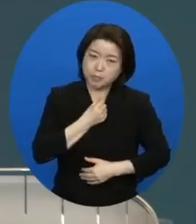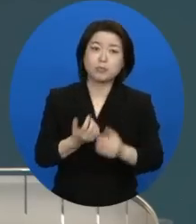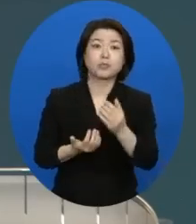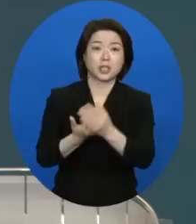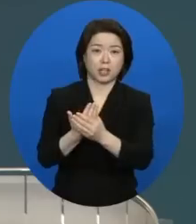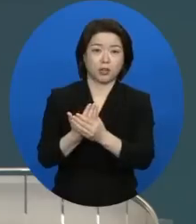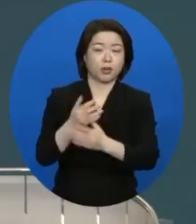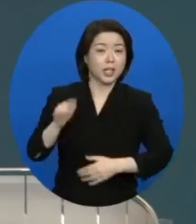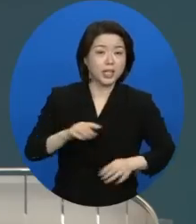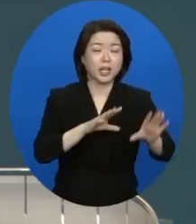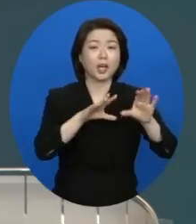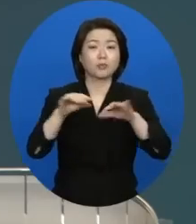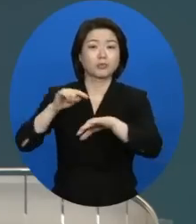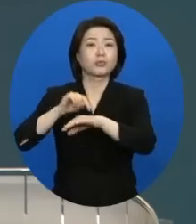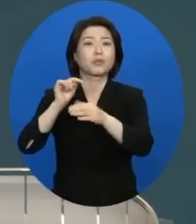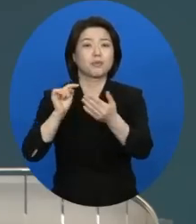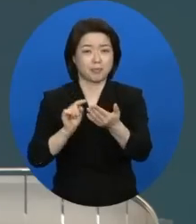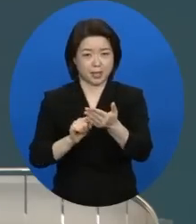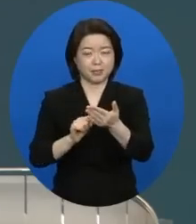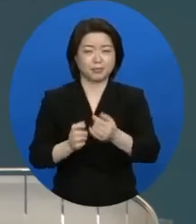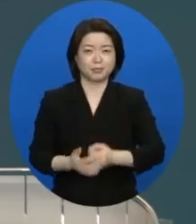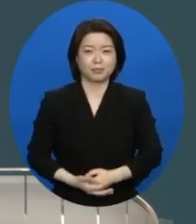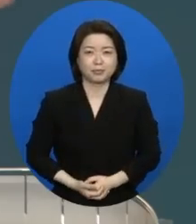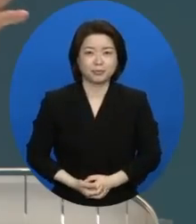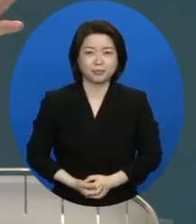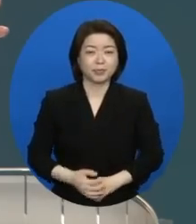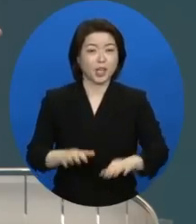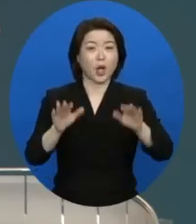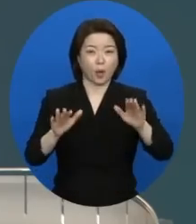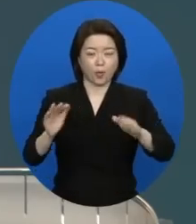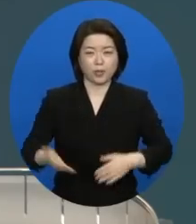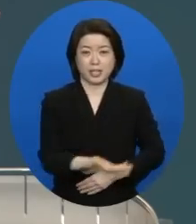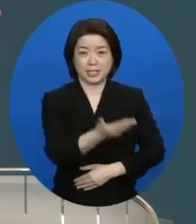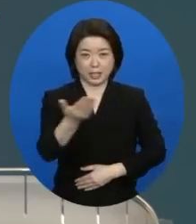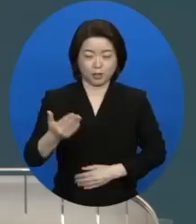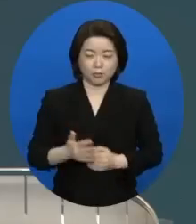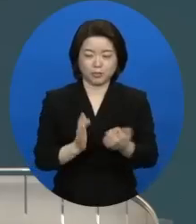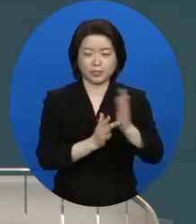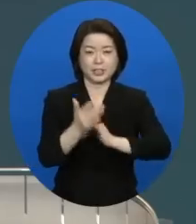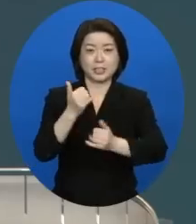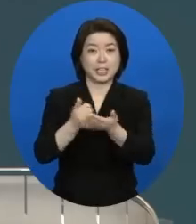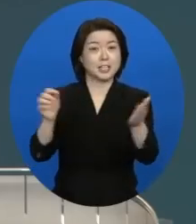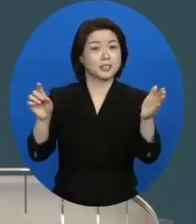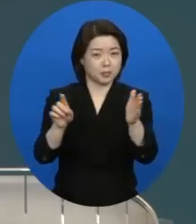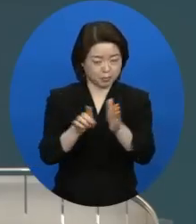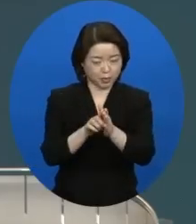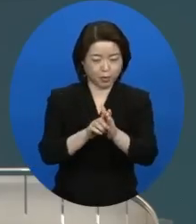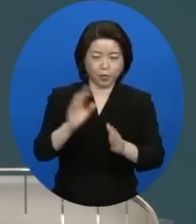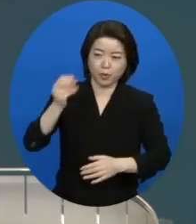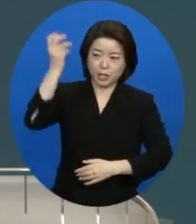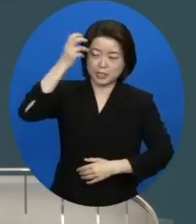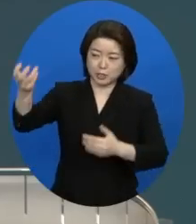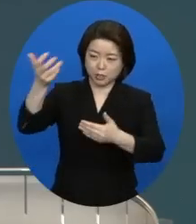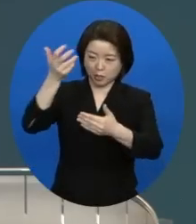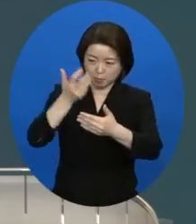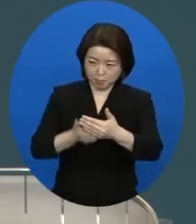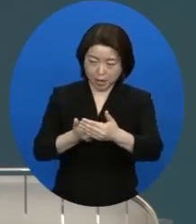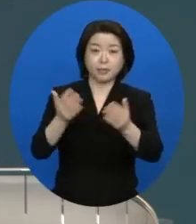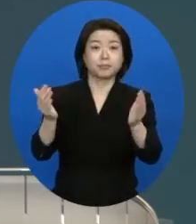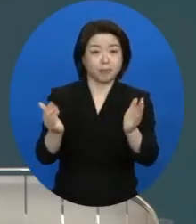그게 부드러운 마음이에요. 자, 오늘 여러분들은 예수 믿으시고 성령을 받은